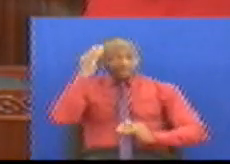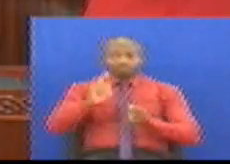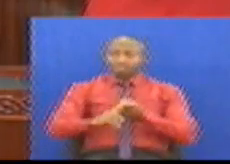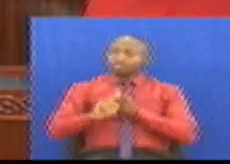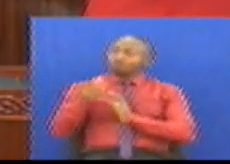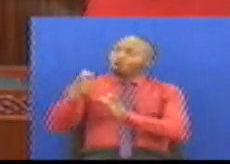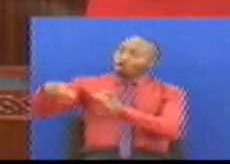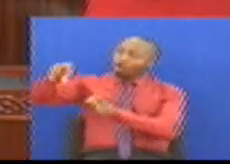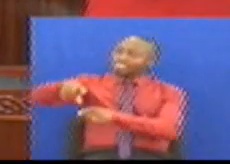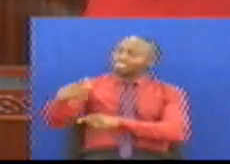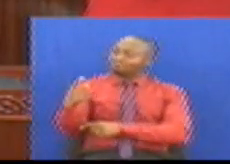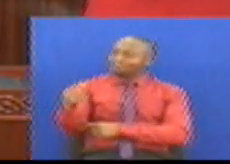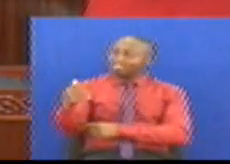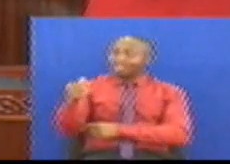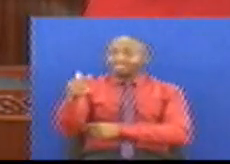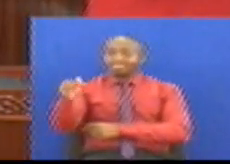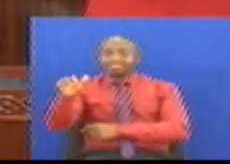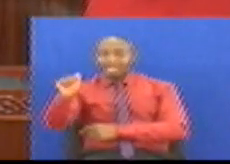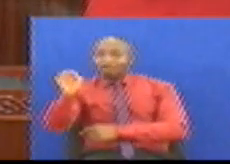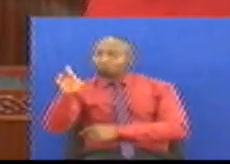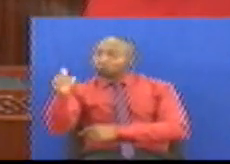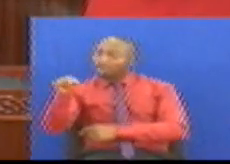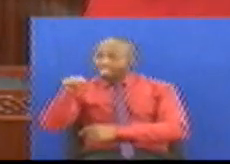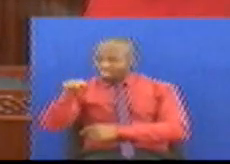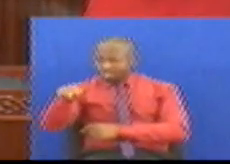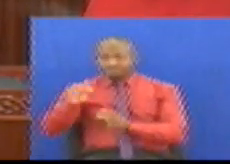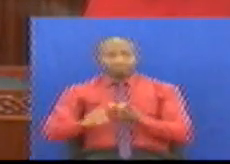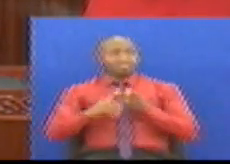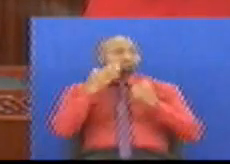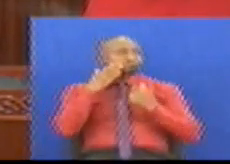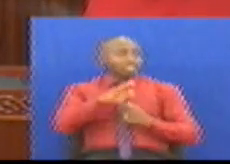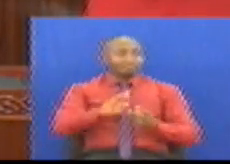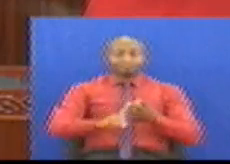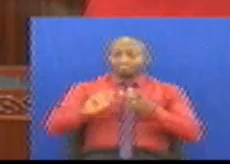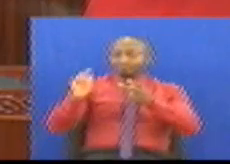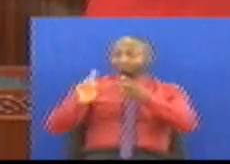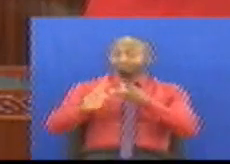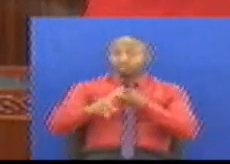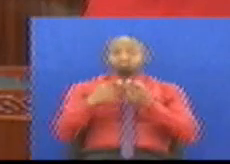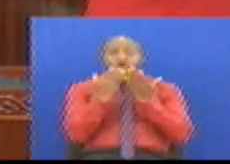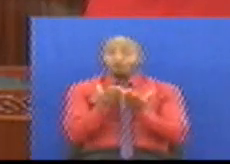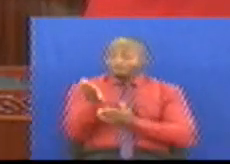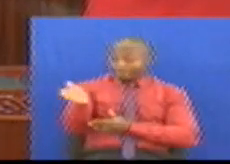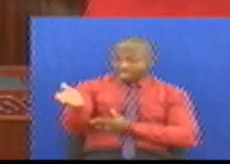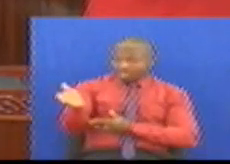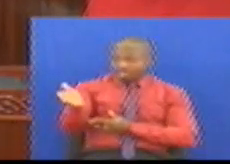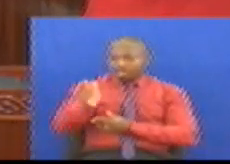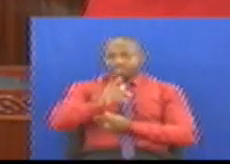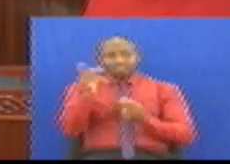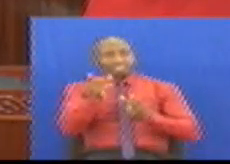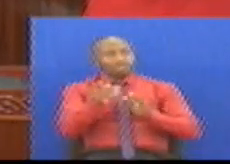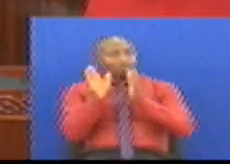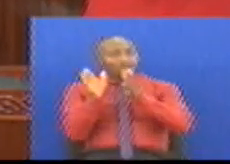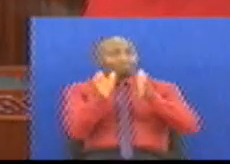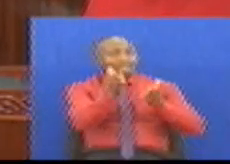hoja ya msingi, tunaomba ichukuliwe na ipewe uzito unaostahili. Lakini jambo la pili, tuwaombe TARURA kama wanavyofanya kwenye baadhi